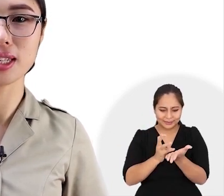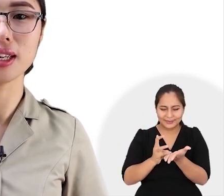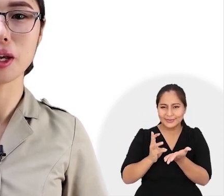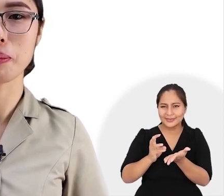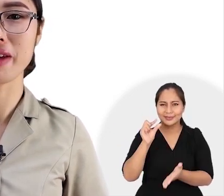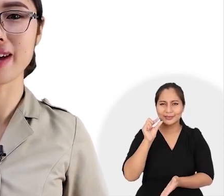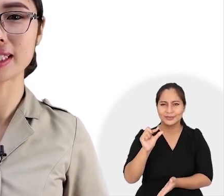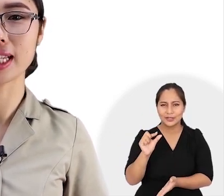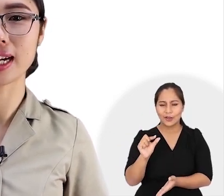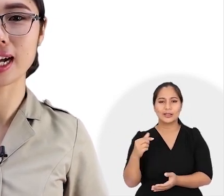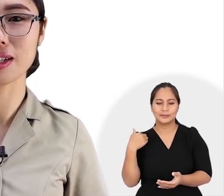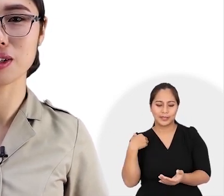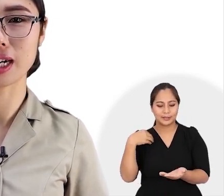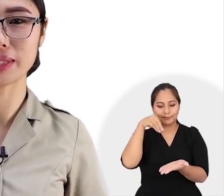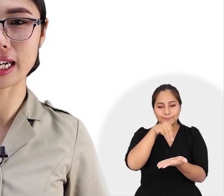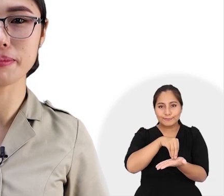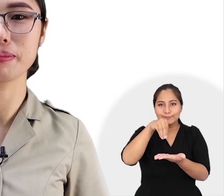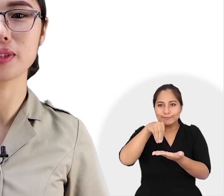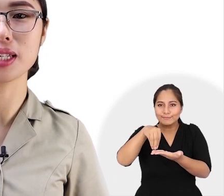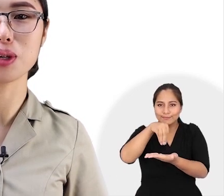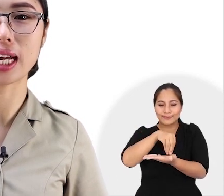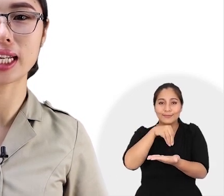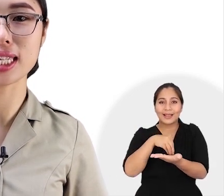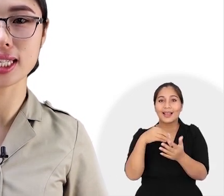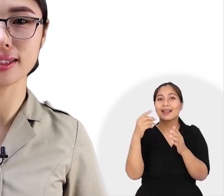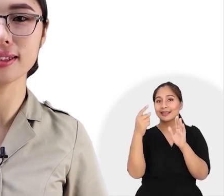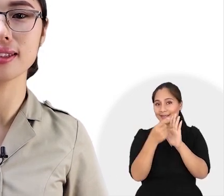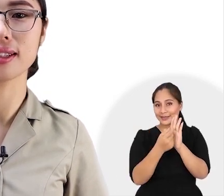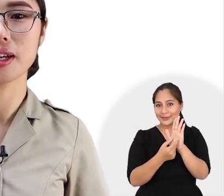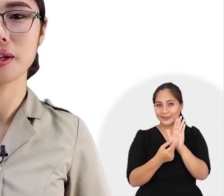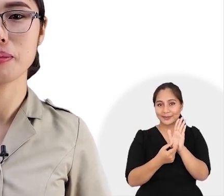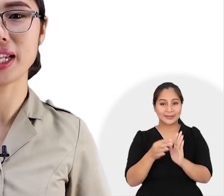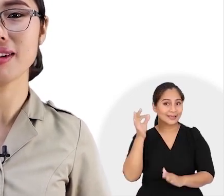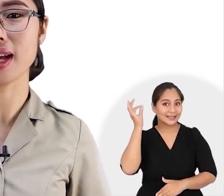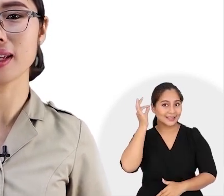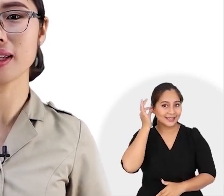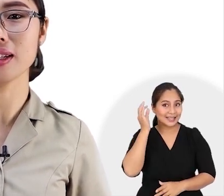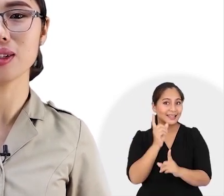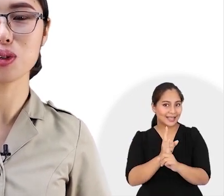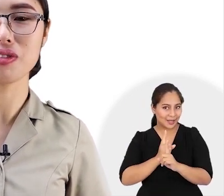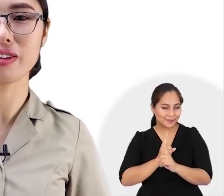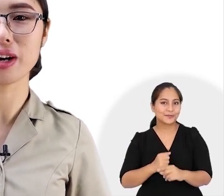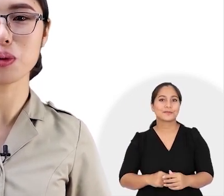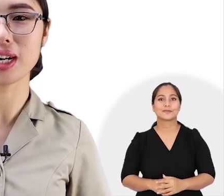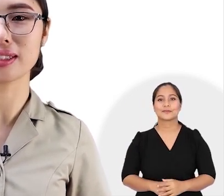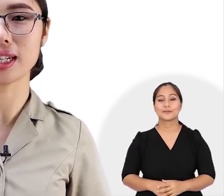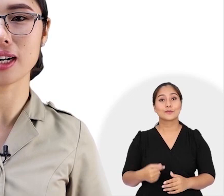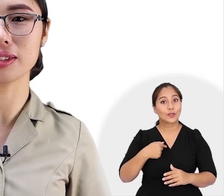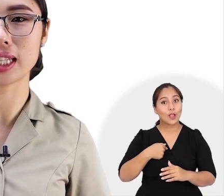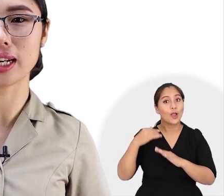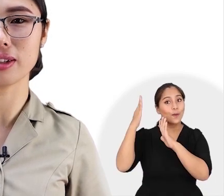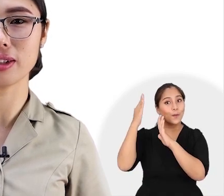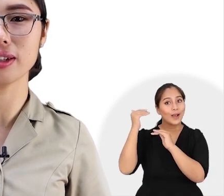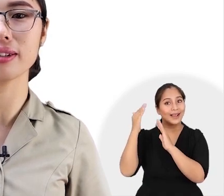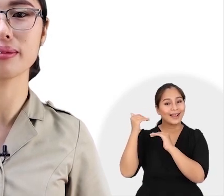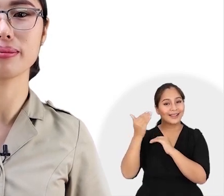านมีไปวางใส่ทางข้างของคำศัพท์ที่พวกหลานได้ยิน เป็นเนื้อใดครูหวังว่าพวกหลานจะเข้า